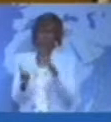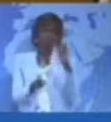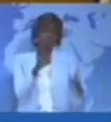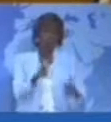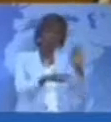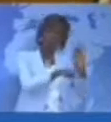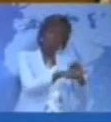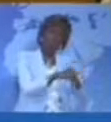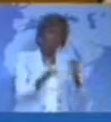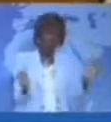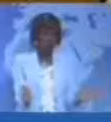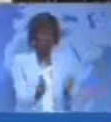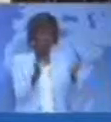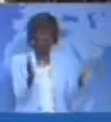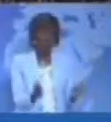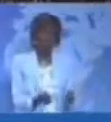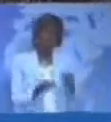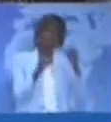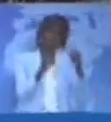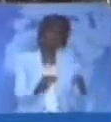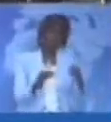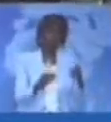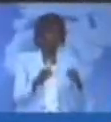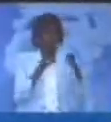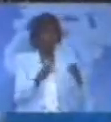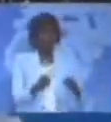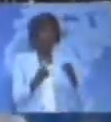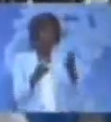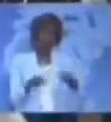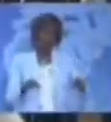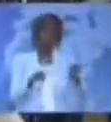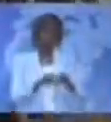l'éducation civique, la culture de la paix et l'appropriation du processus électoral.